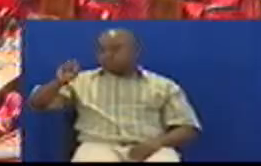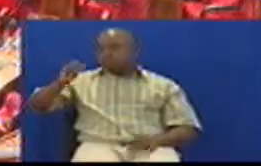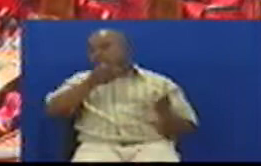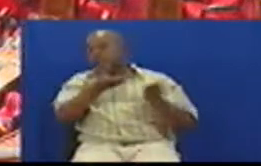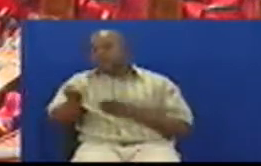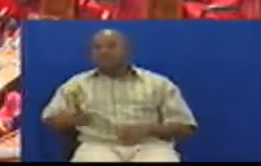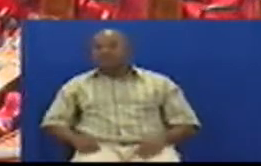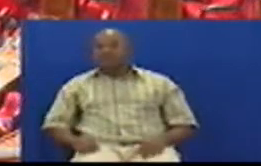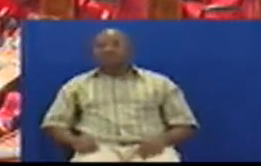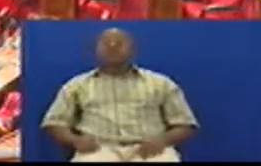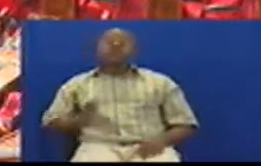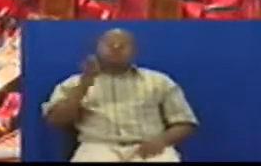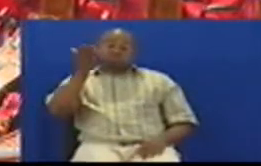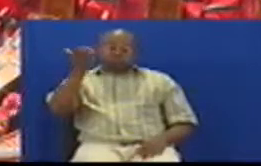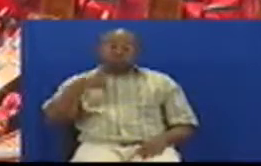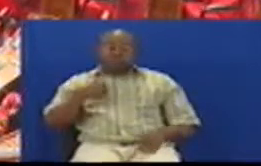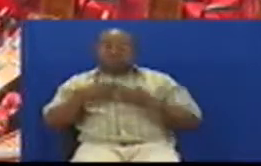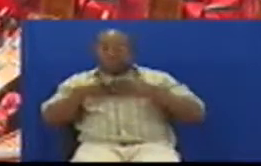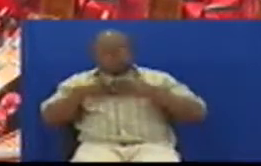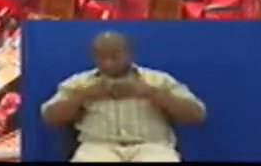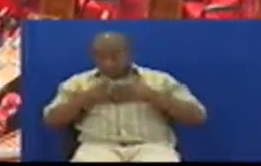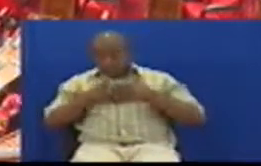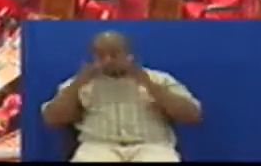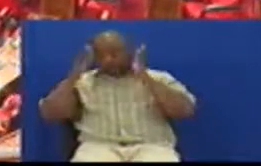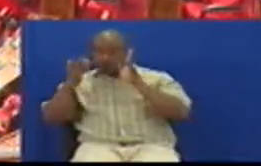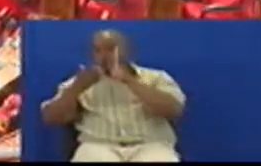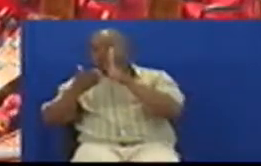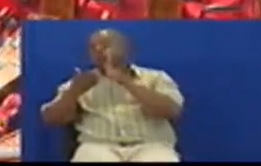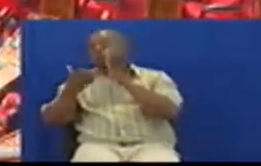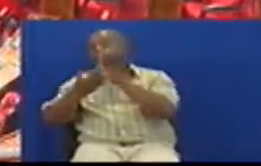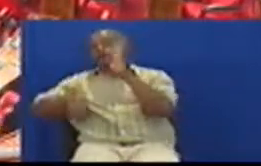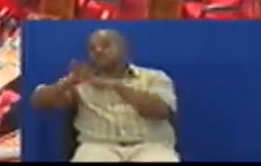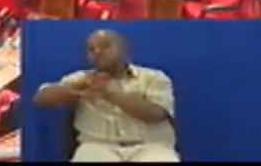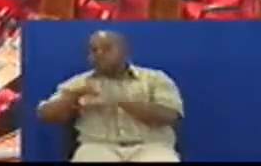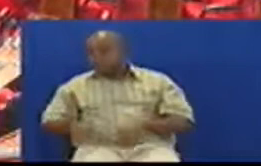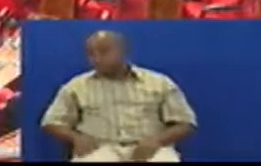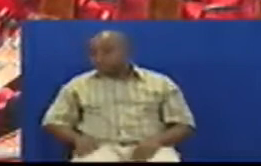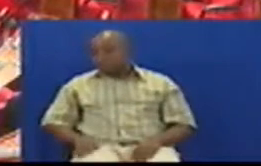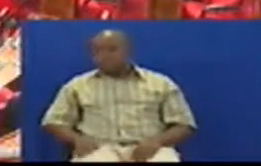Nashukuru Mheshimiwa Mwenyekiti. Mimi ni Musa Rashid Ntimezi, shangazi